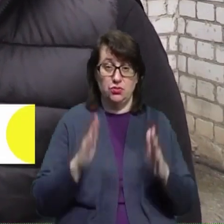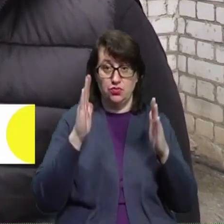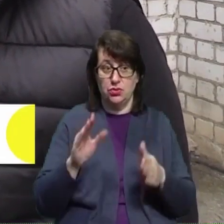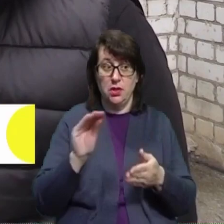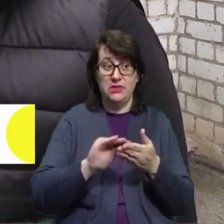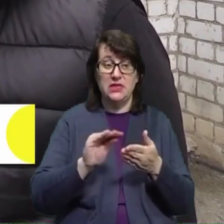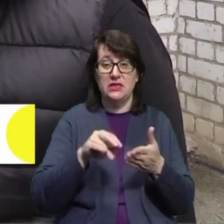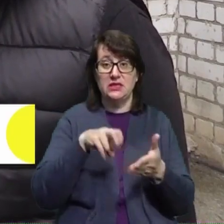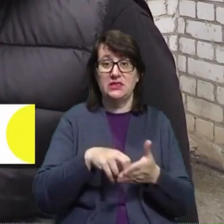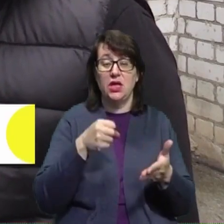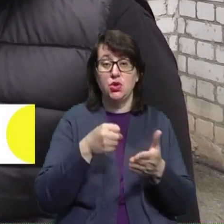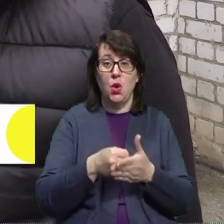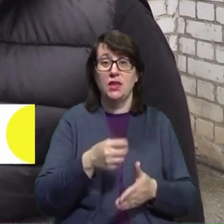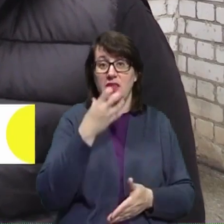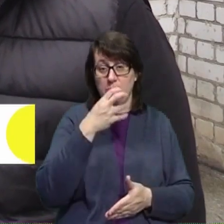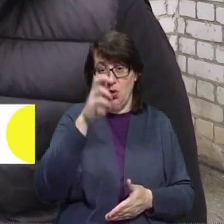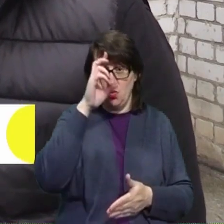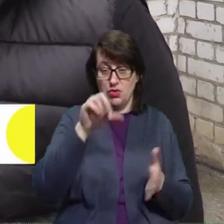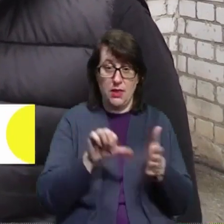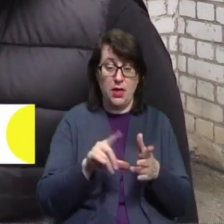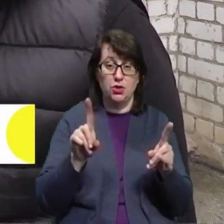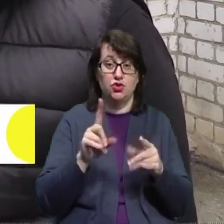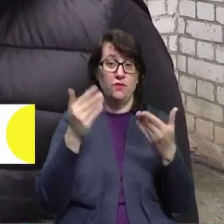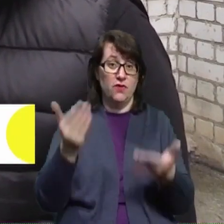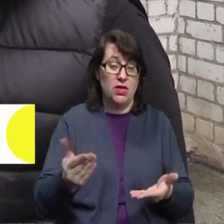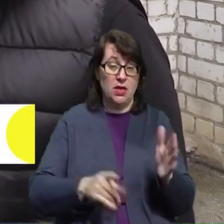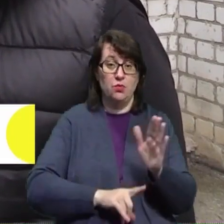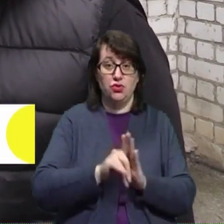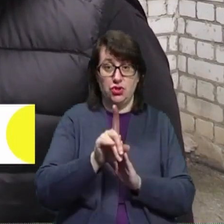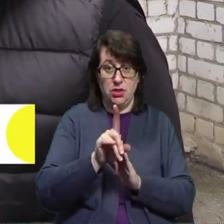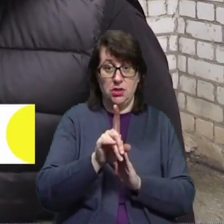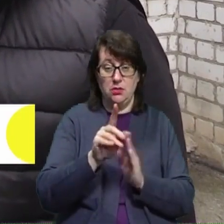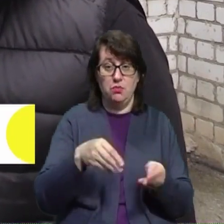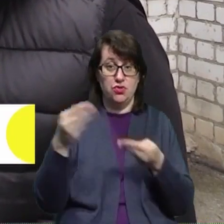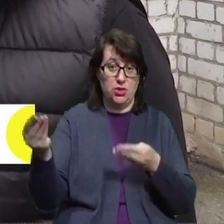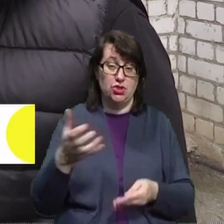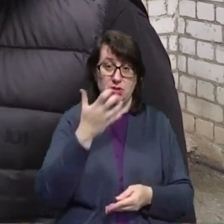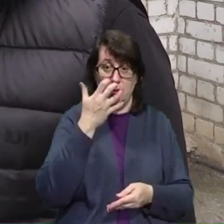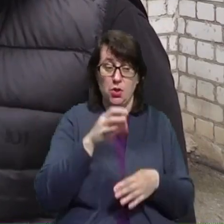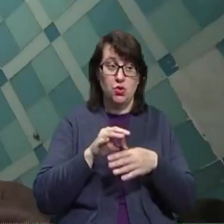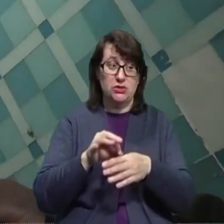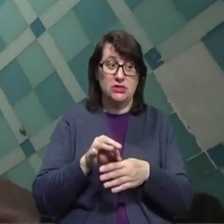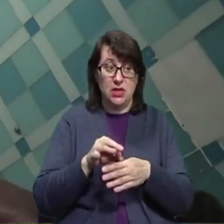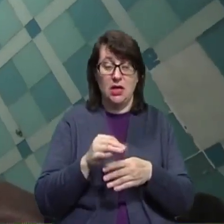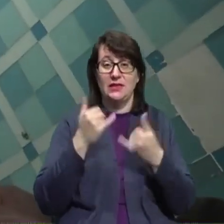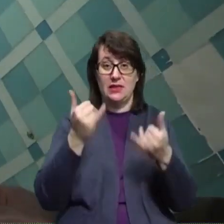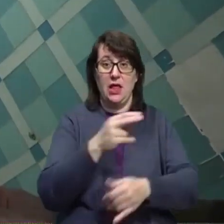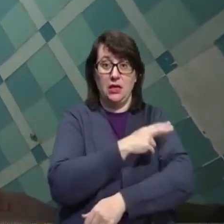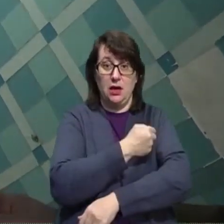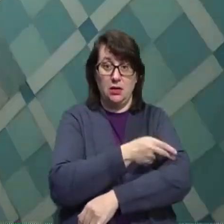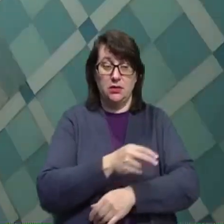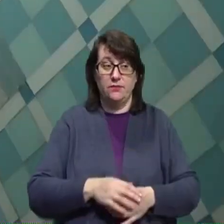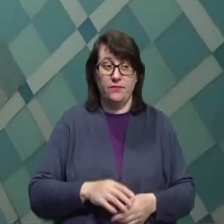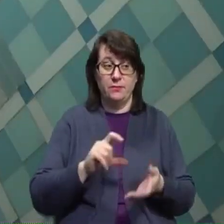до теплокомуненерго, щоб вони почали подачу теплоносія для лікарні. В палатах